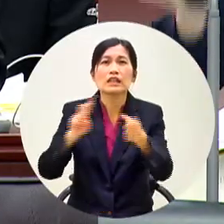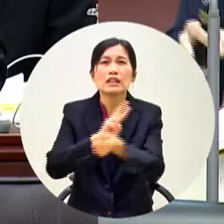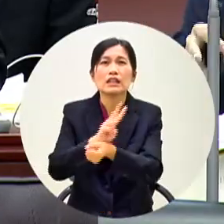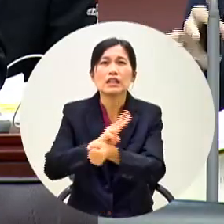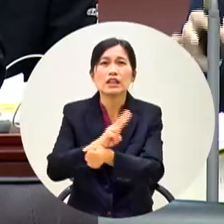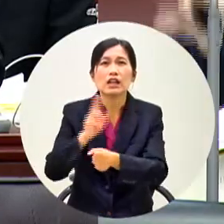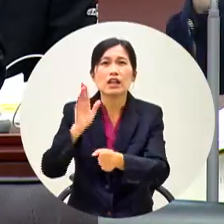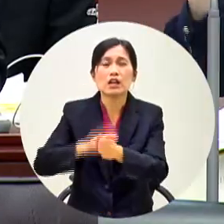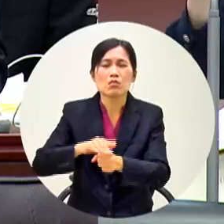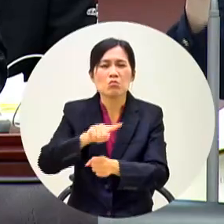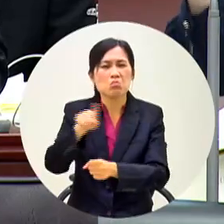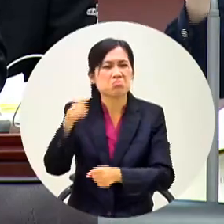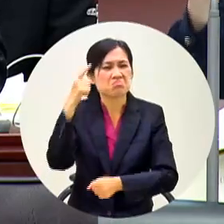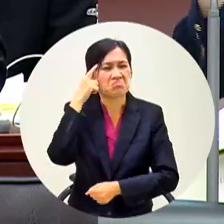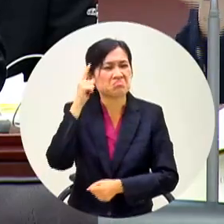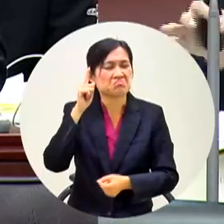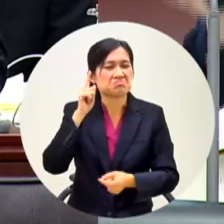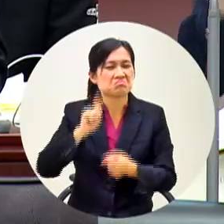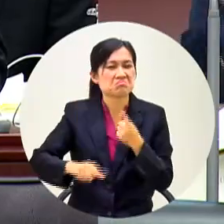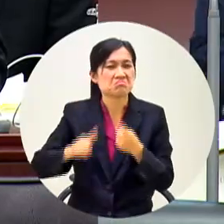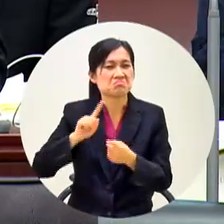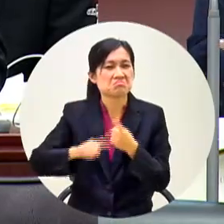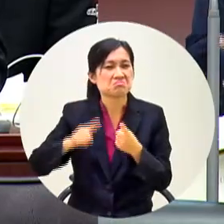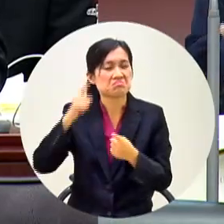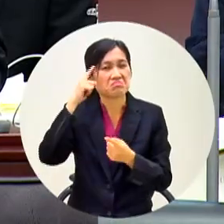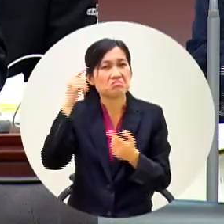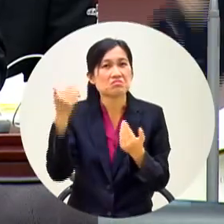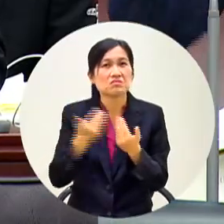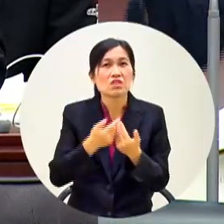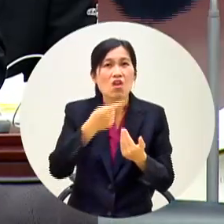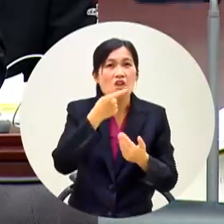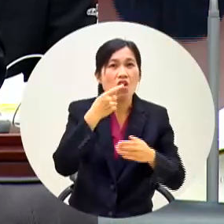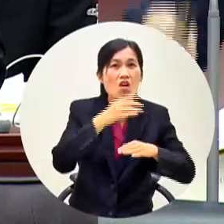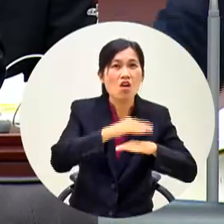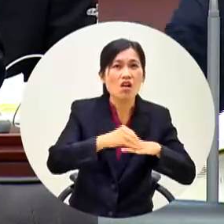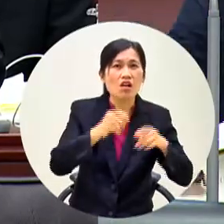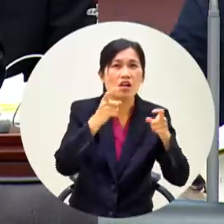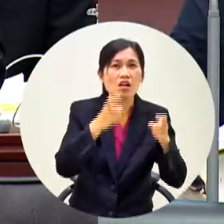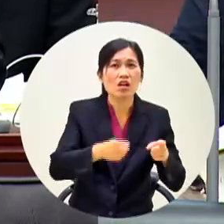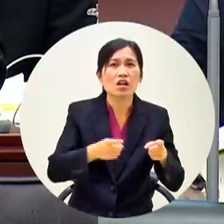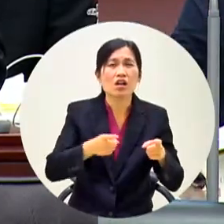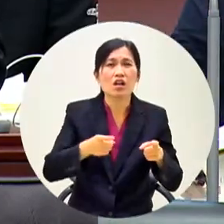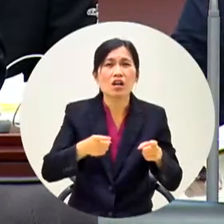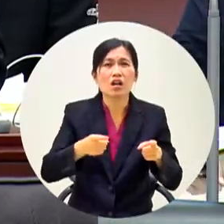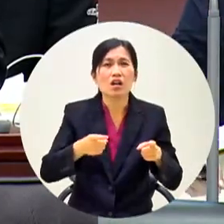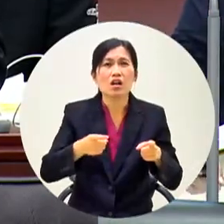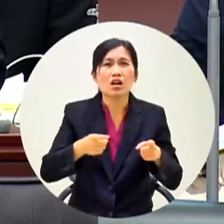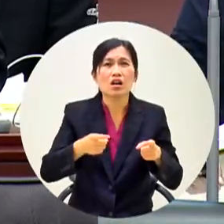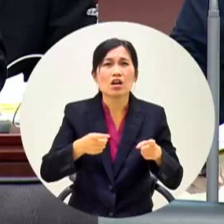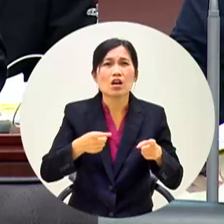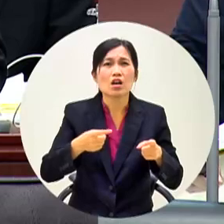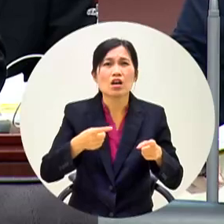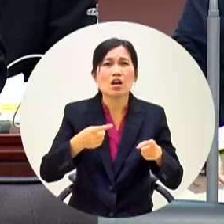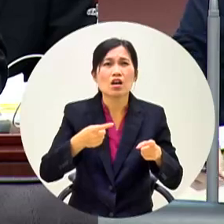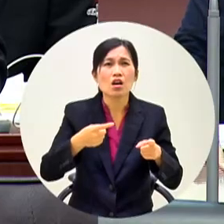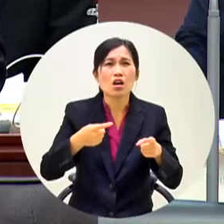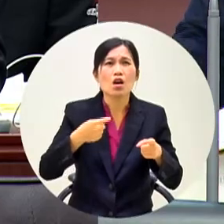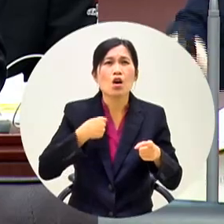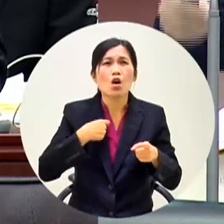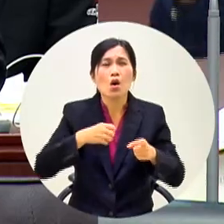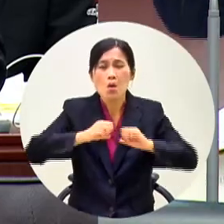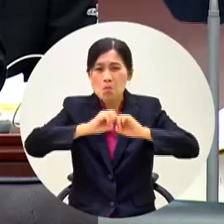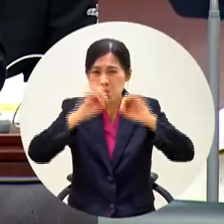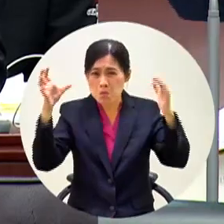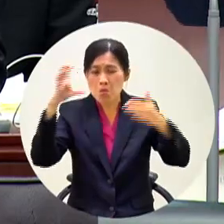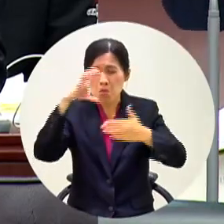能认同的。 我市长， 很多人现在拿着红毛港的计划说，我们连红毛港的前身都不如。 我们公布内容之